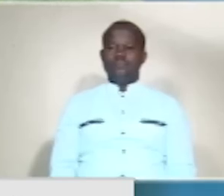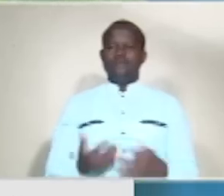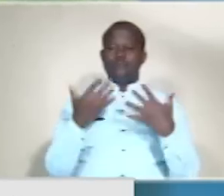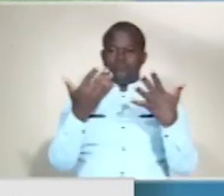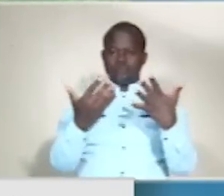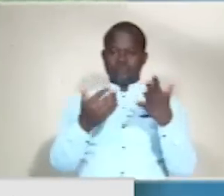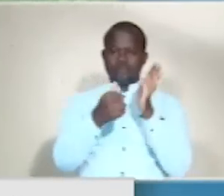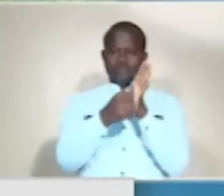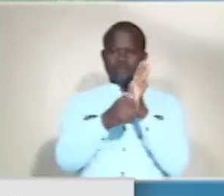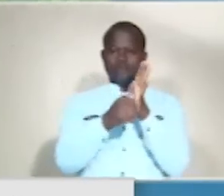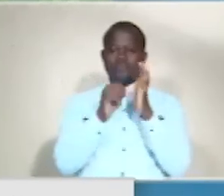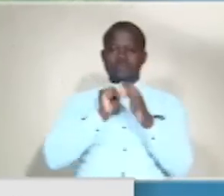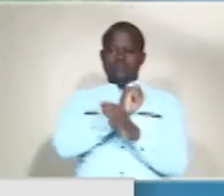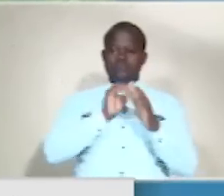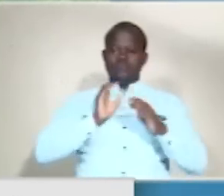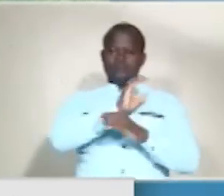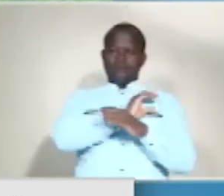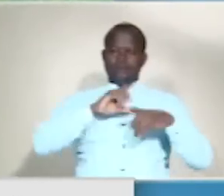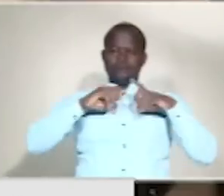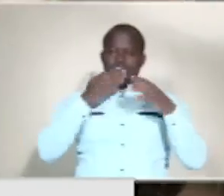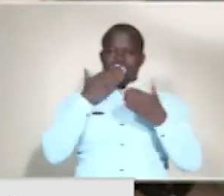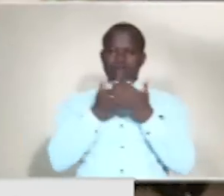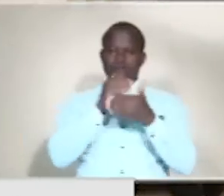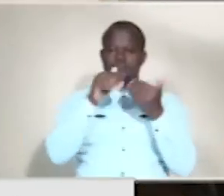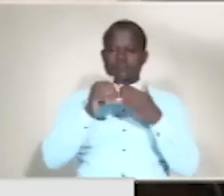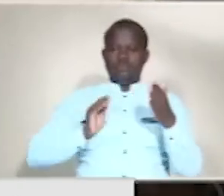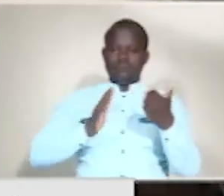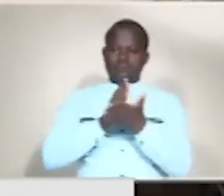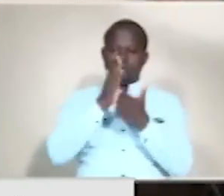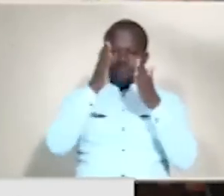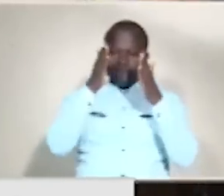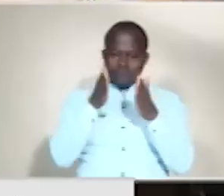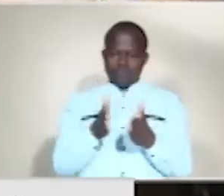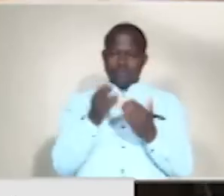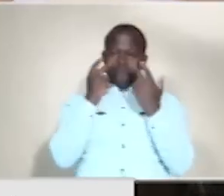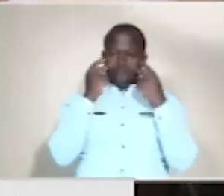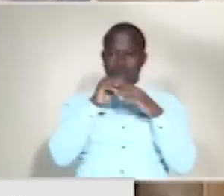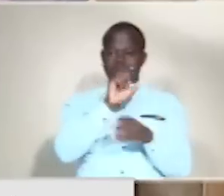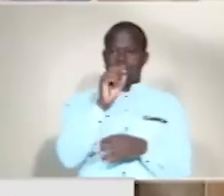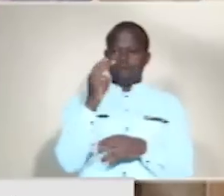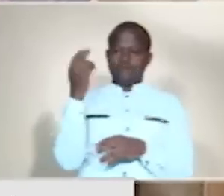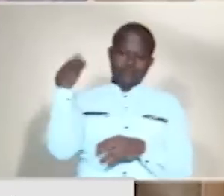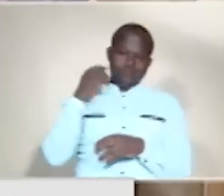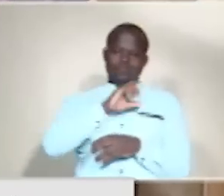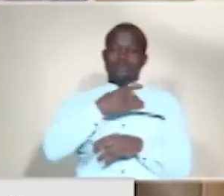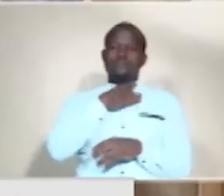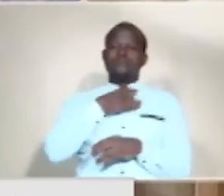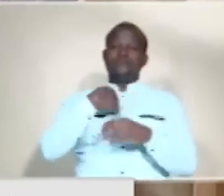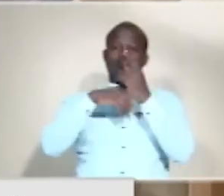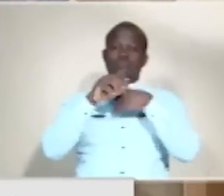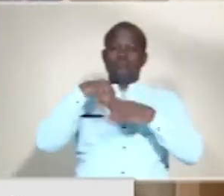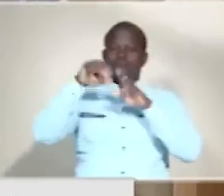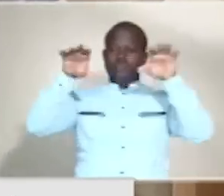bibazo abasenateri bagize komisiyo y'imibereho y'abaturage n'uburenganzira bwa muntu bayibonye mu byumweru bibiri bamaze basura abafite ubumuga irya no hino mu